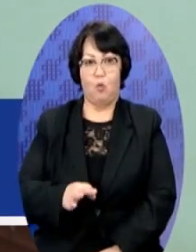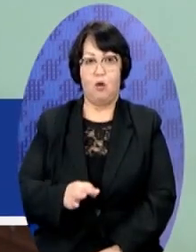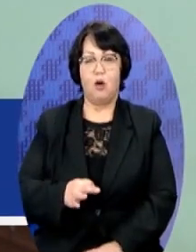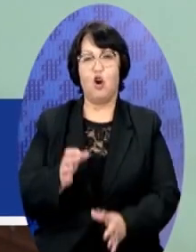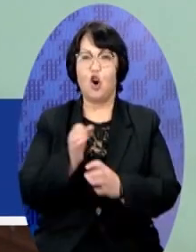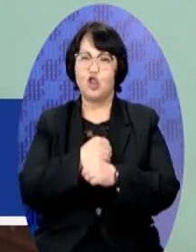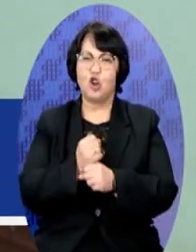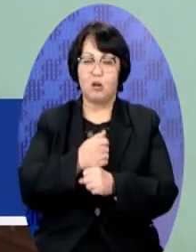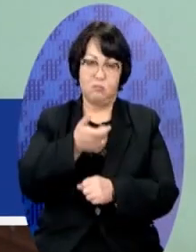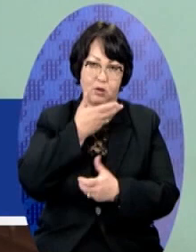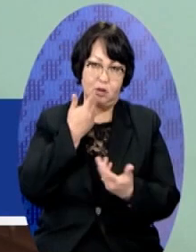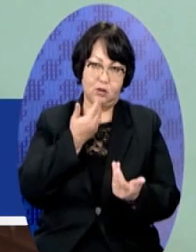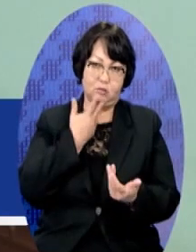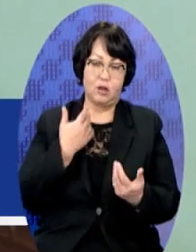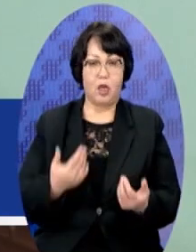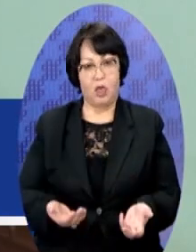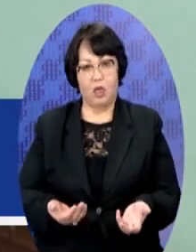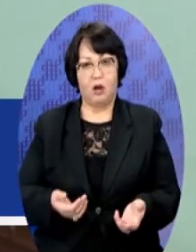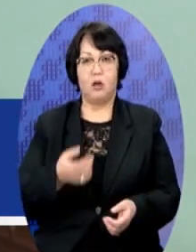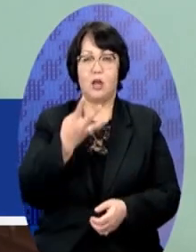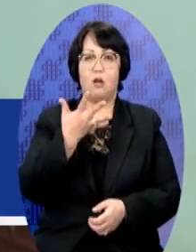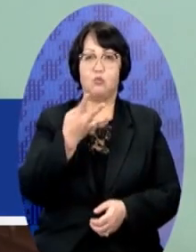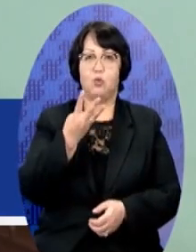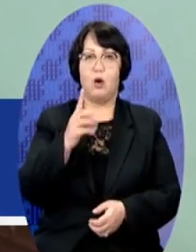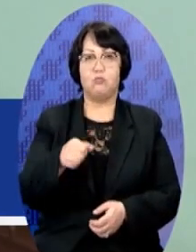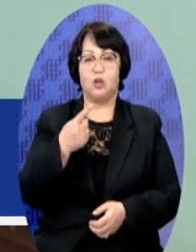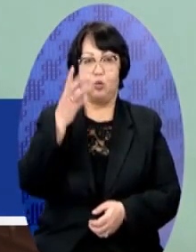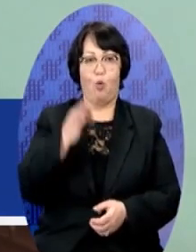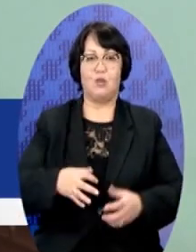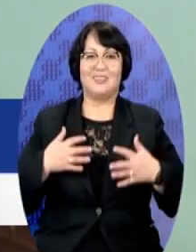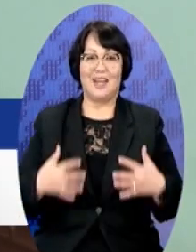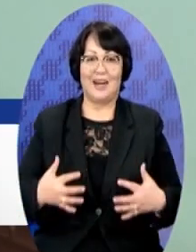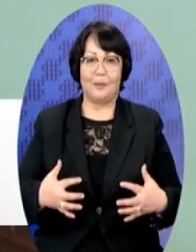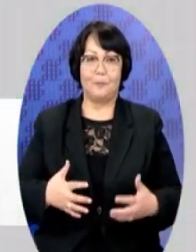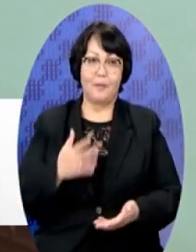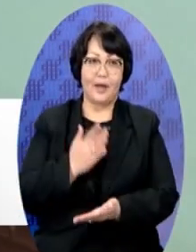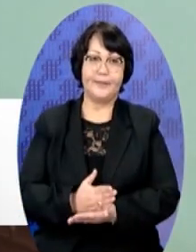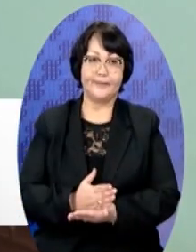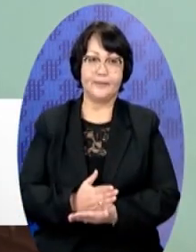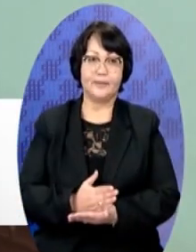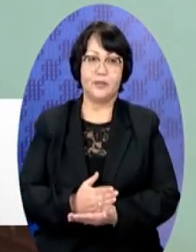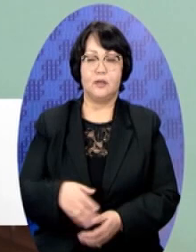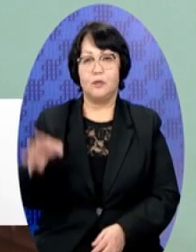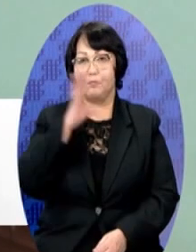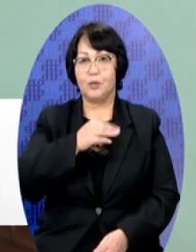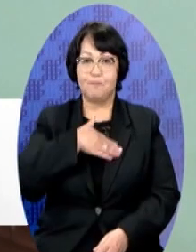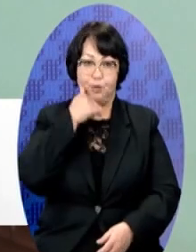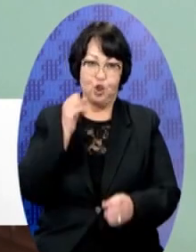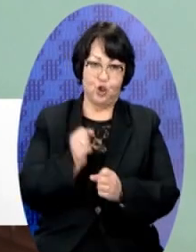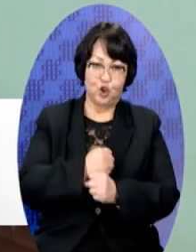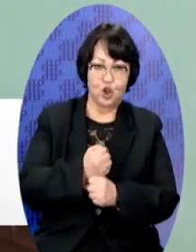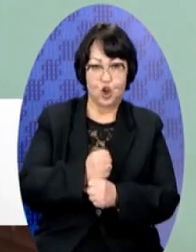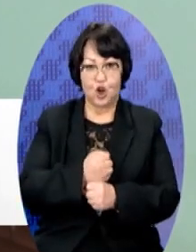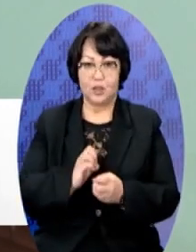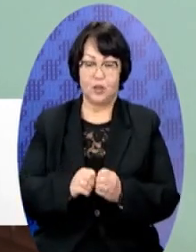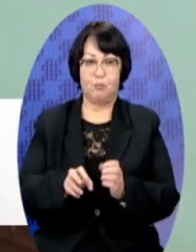амь 54.1 хүн нь одоо илүүдэлчин ба таргалттай гэсэн одоо судалгааны тав баримт байдаг байгаа. Бидний хөдөлгөөн хийх нөхцөл боломж